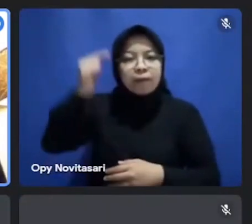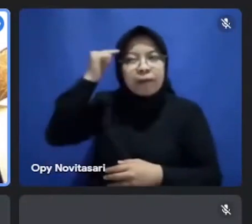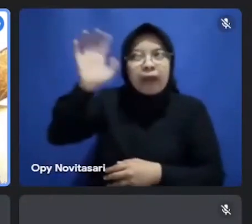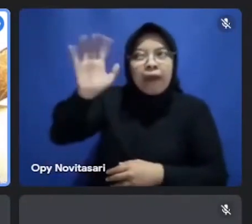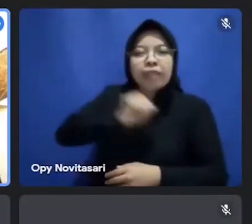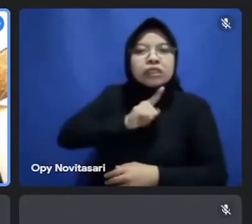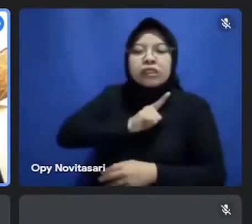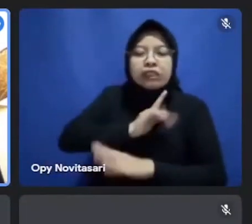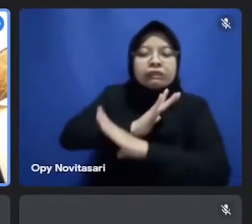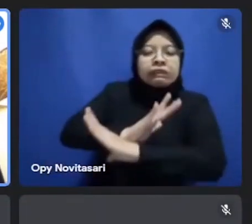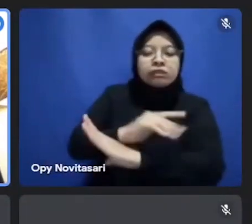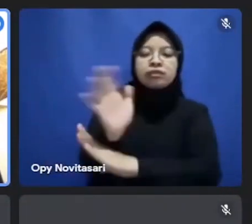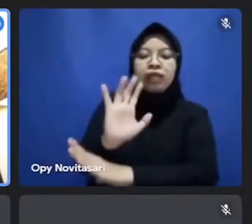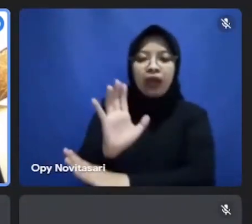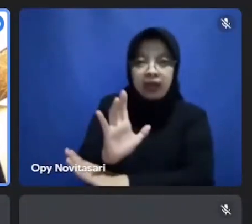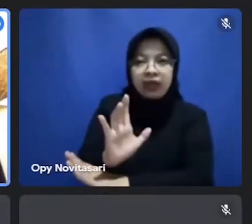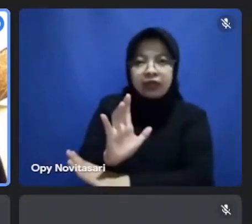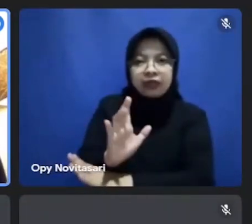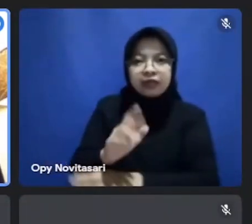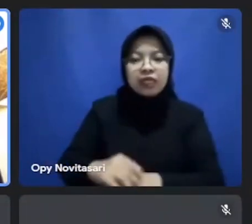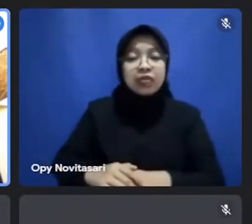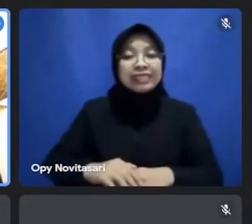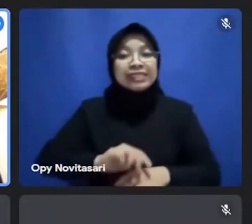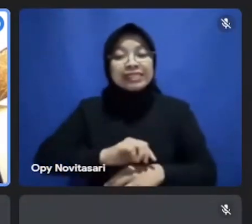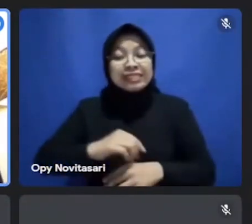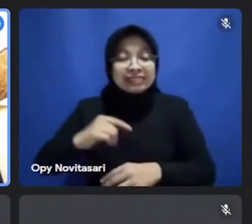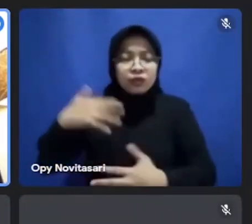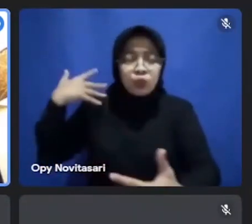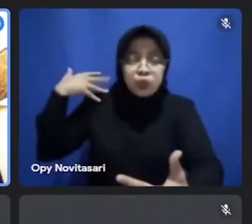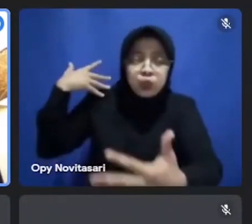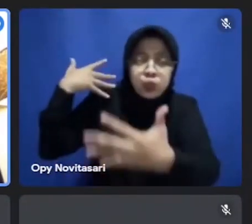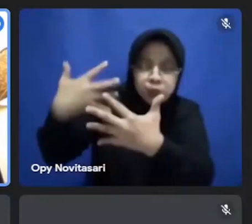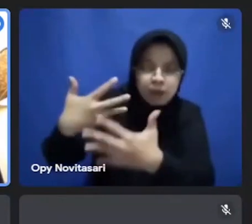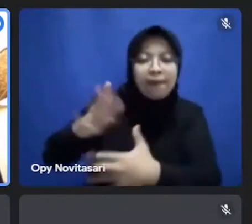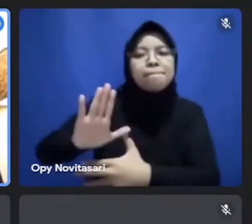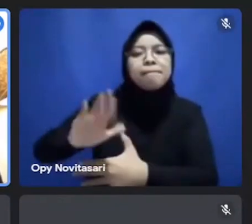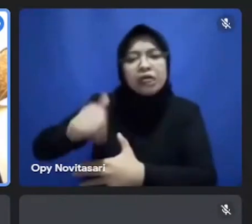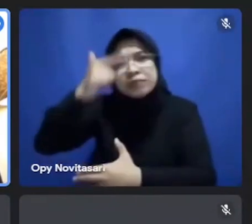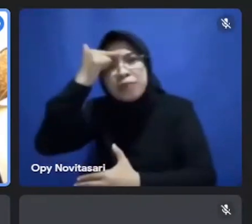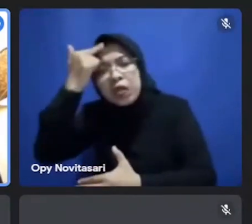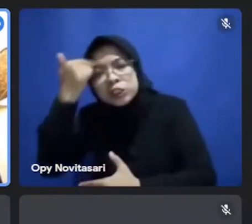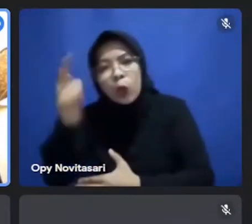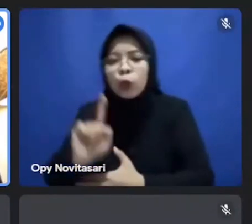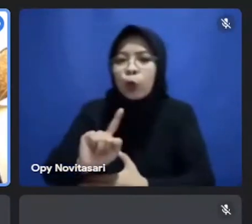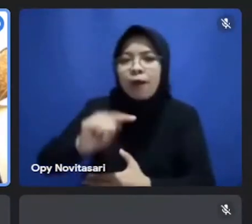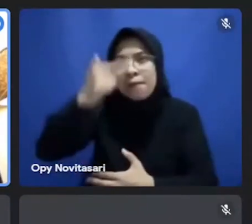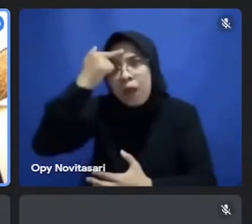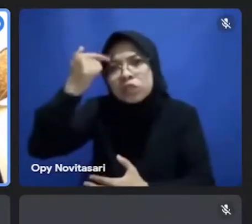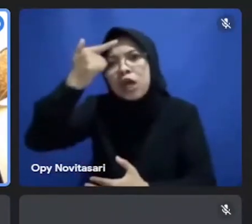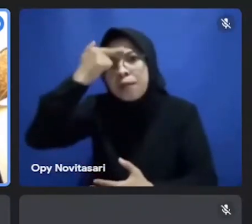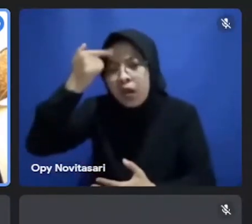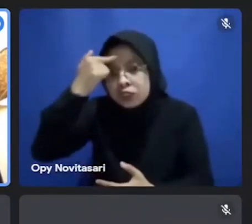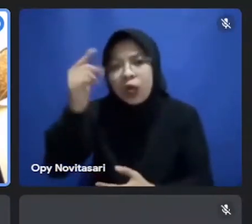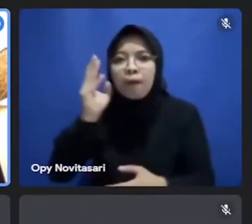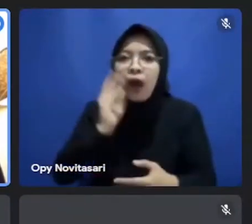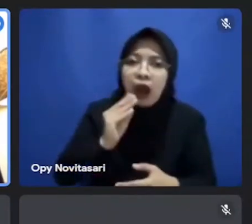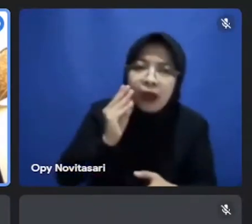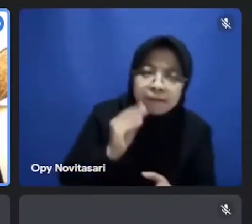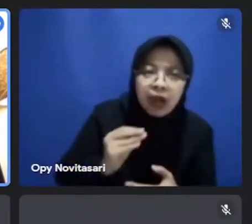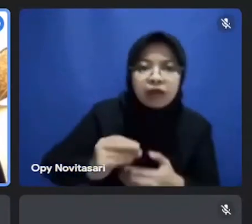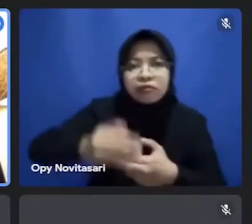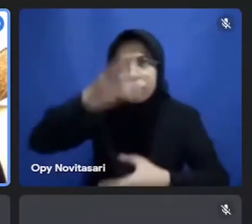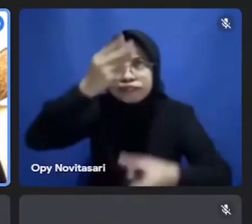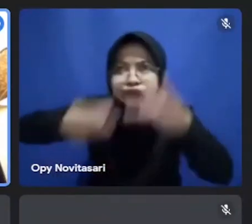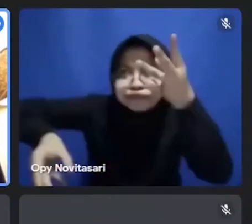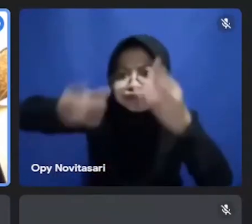sampai sekarang pun masih belajar untuk menghilangkan bias-bias tentang ee dari apa yang sudah saya